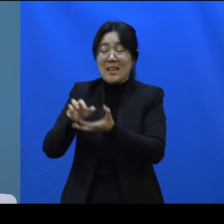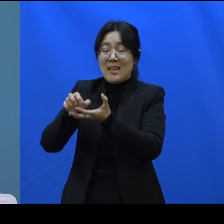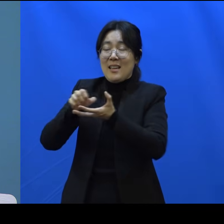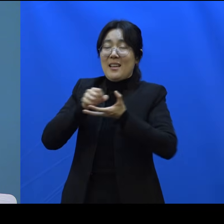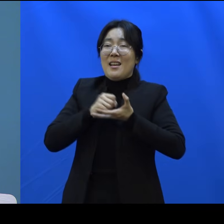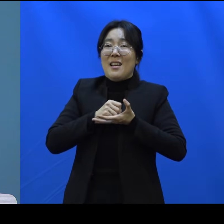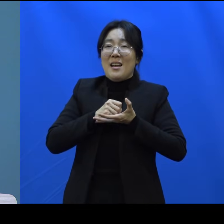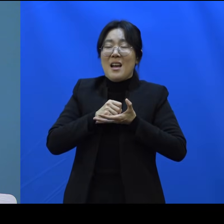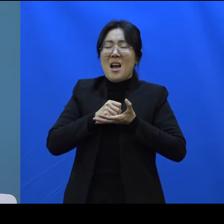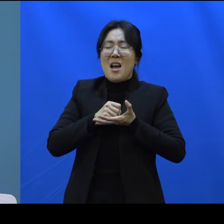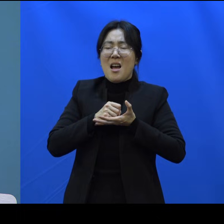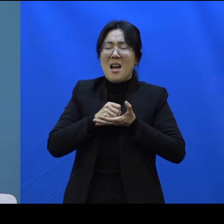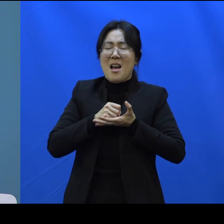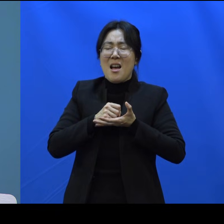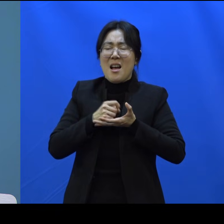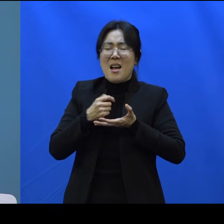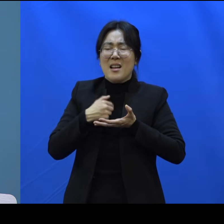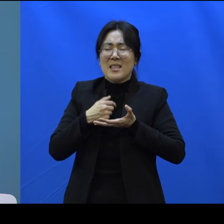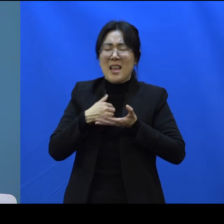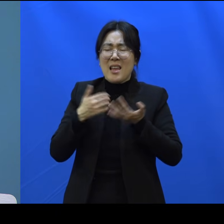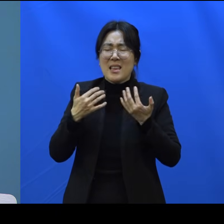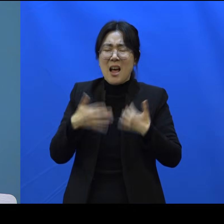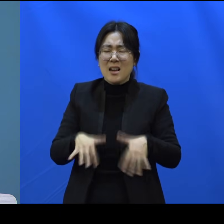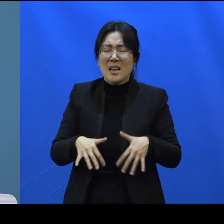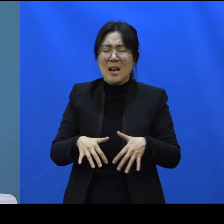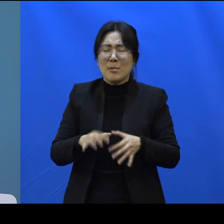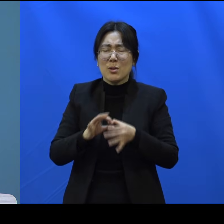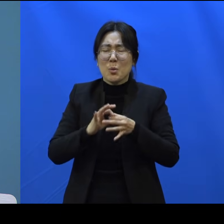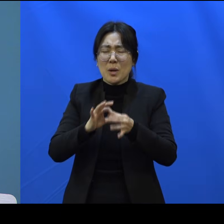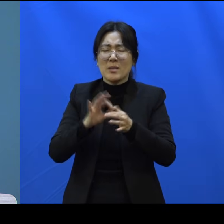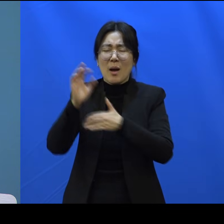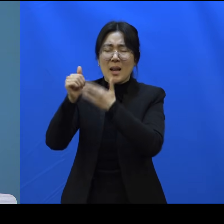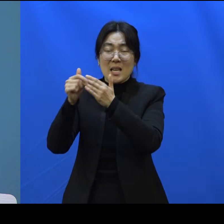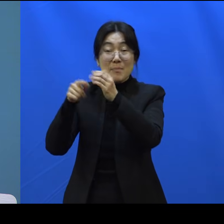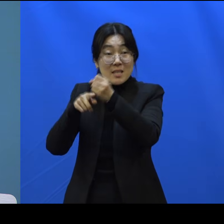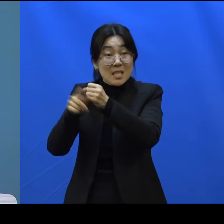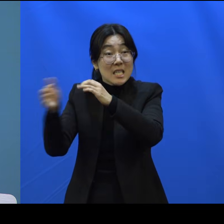그리고 그 능력을 통하여 너의 약함을 통하여 하나님의 뜻이 이루어질 거라는 거예요.